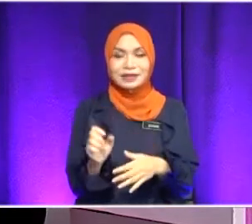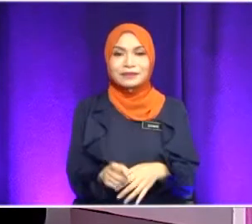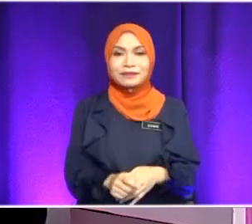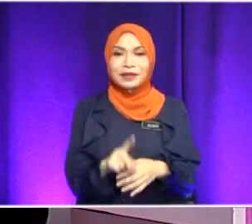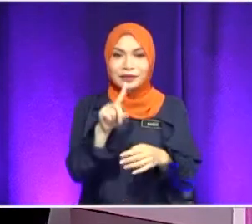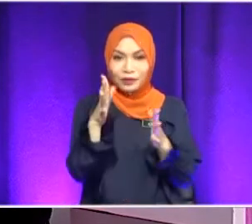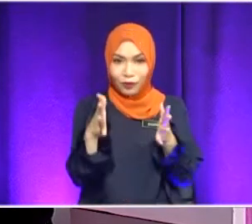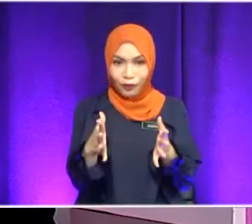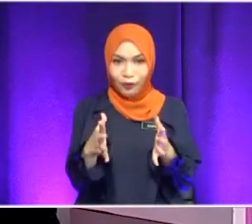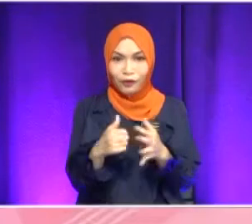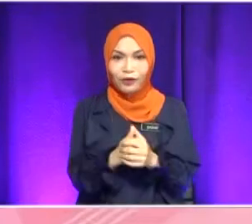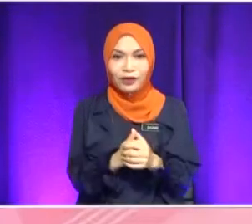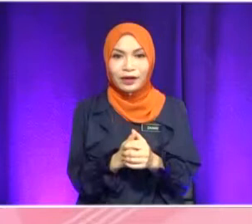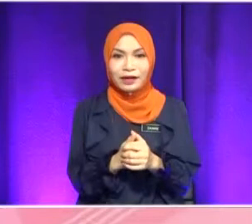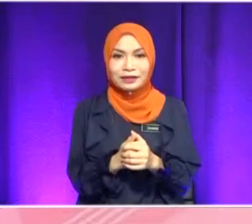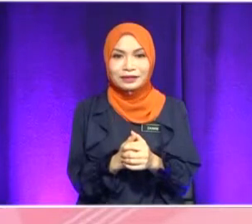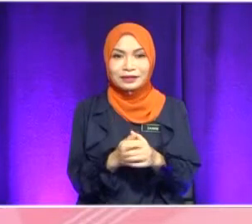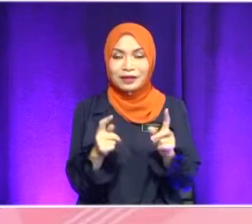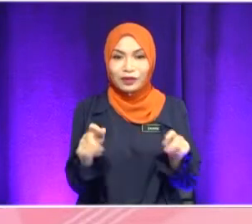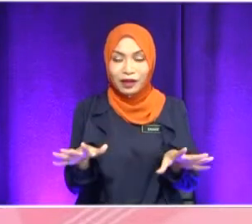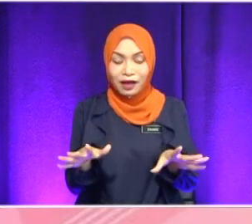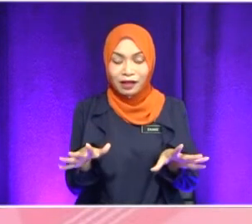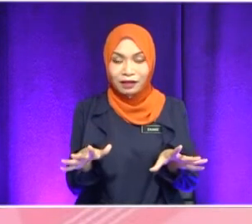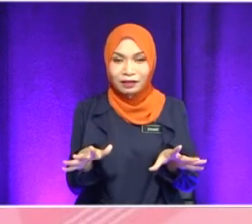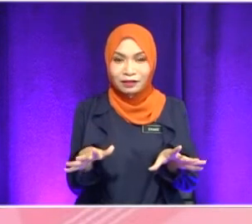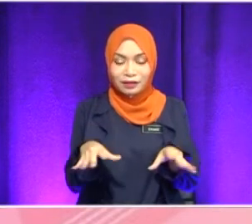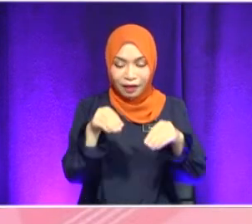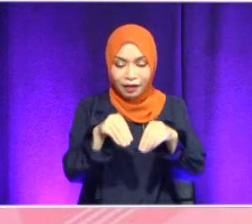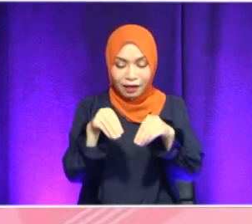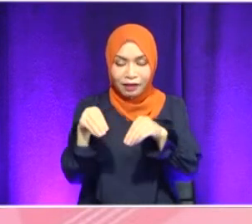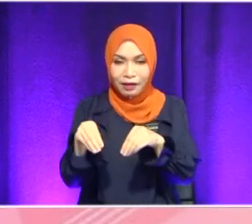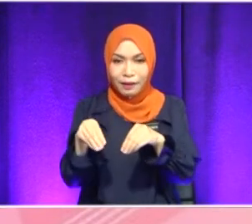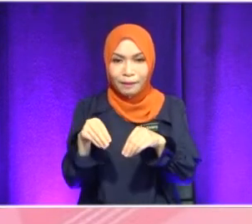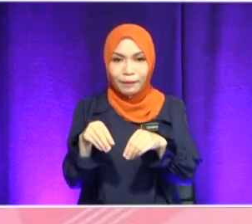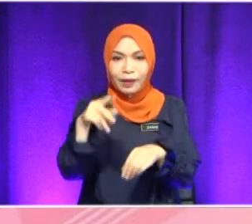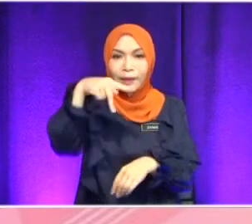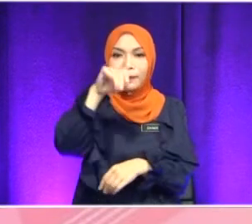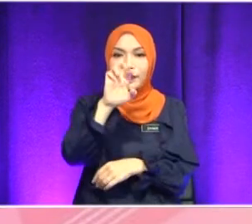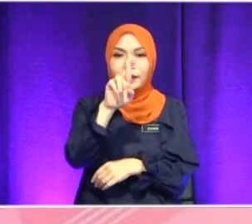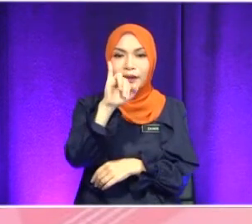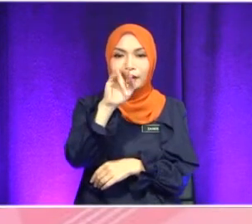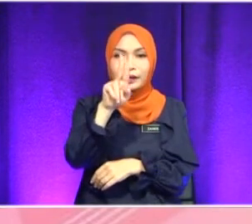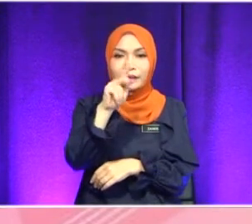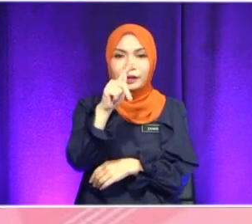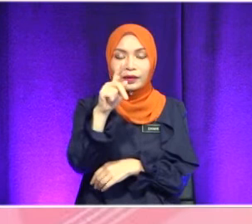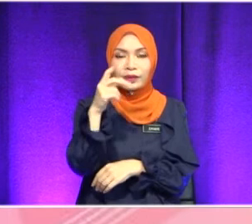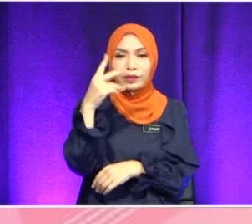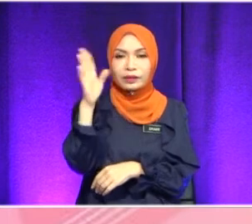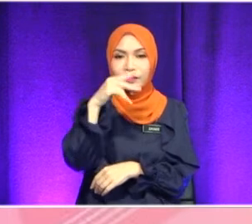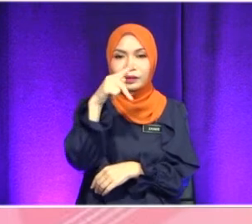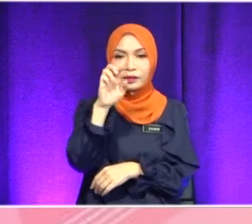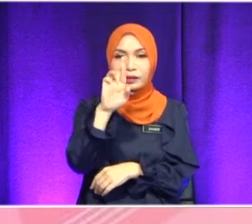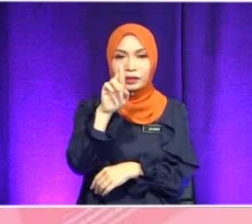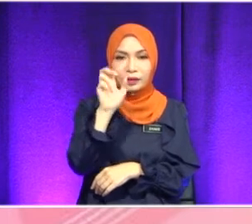surirumah telah menanam pokok dedalu dan pokok Priok kredit dalam Pasu yang berisi tanah Oke ketiga Tiongkok diberikan cahaya air